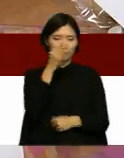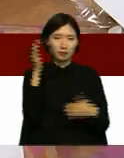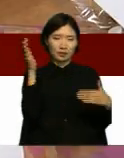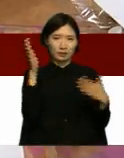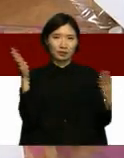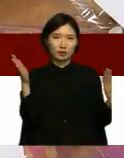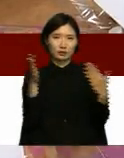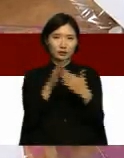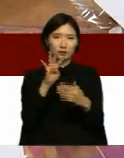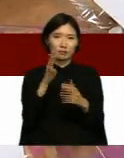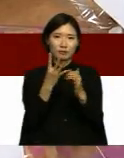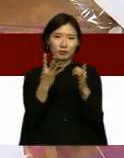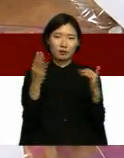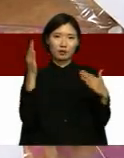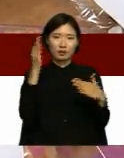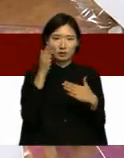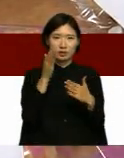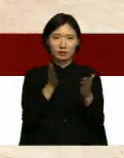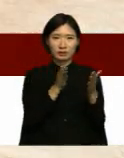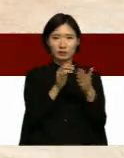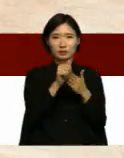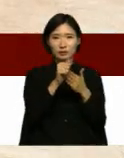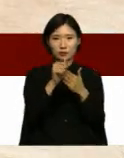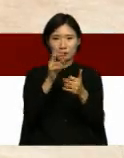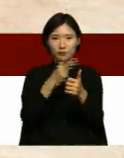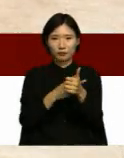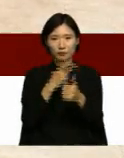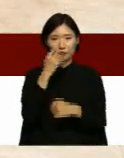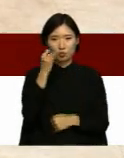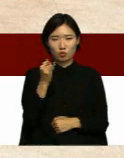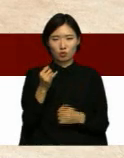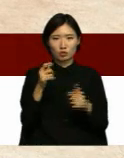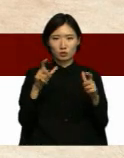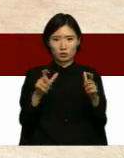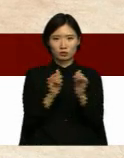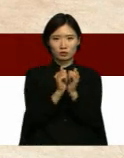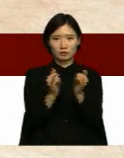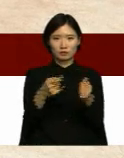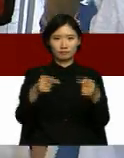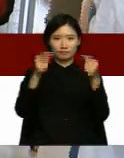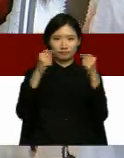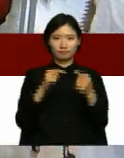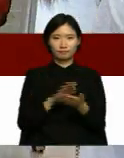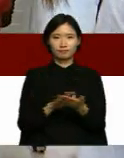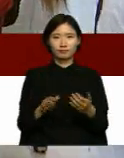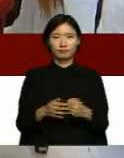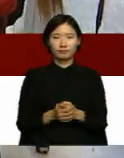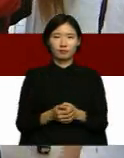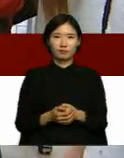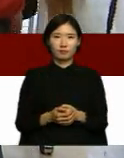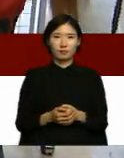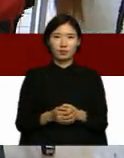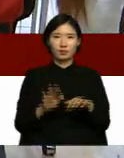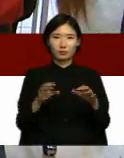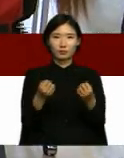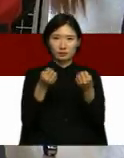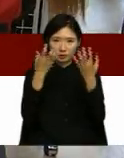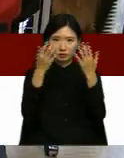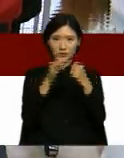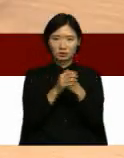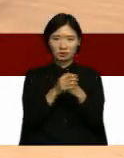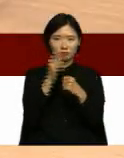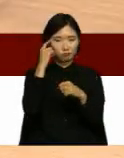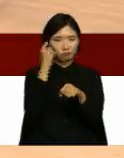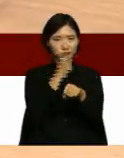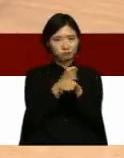고등학생까지 400여 명의 학생과 길잡이 교사, 학부모와 지역 주민들이 참석했습니다. 이번 페스티벌에서는